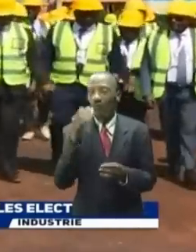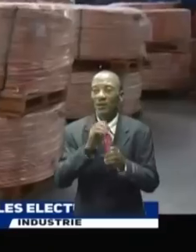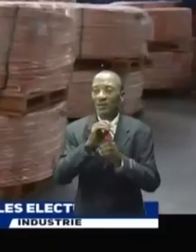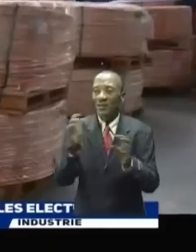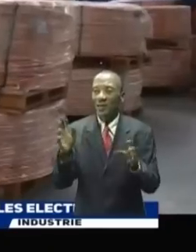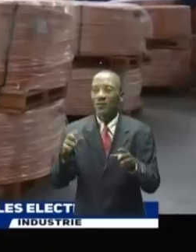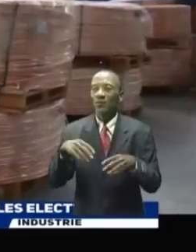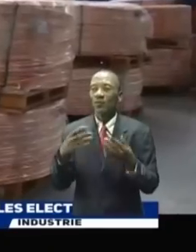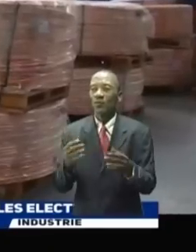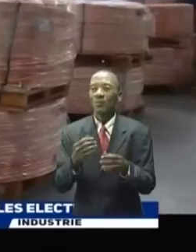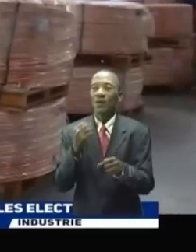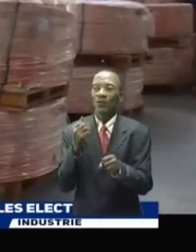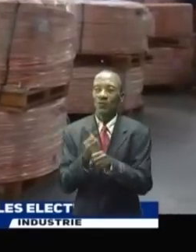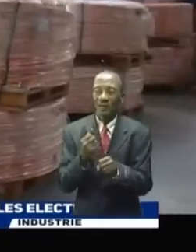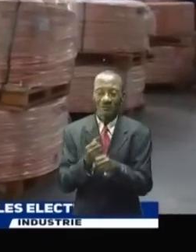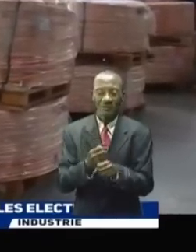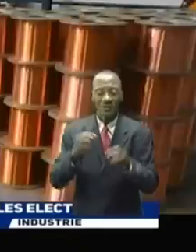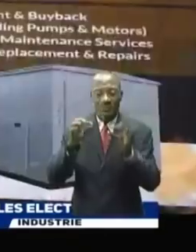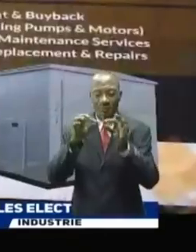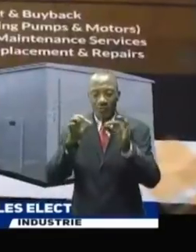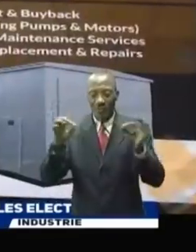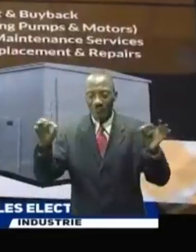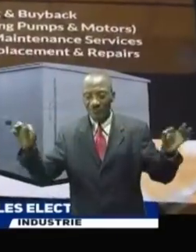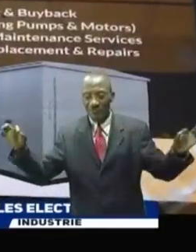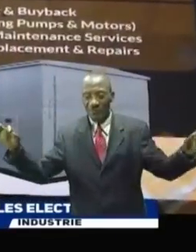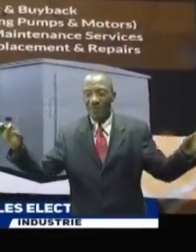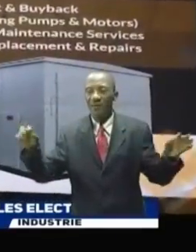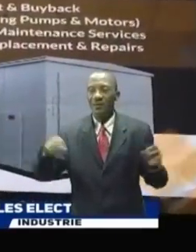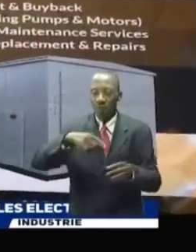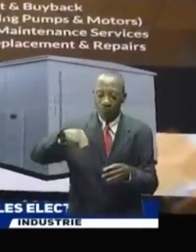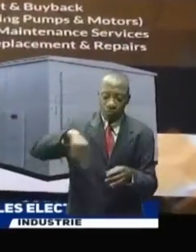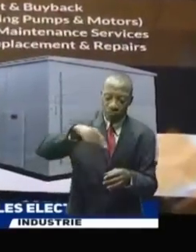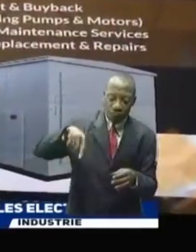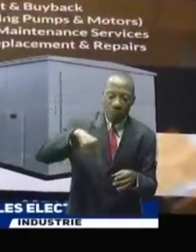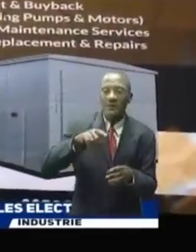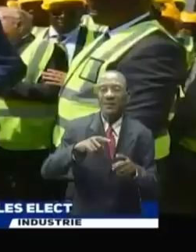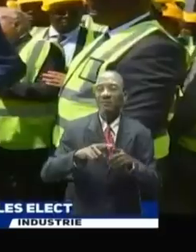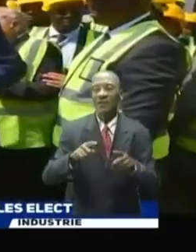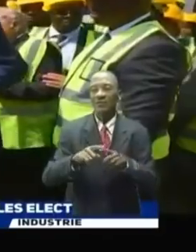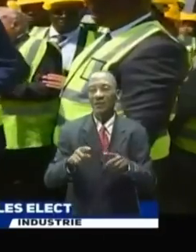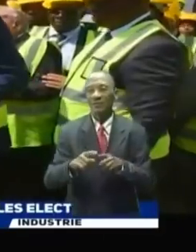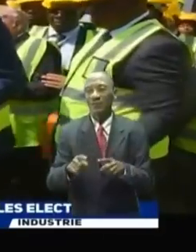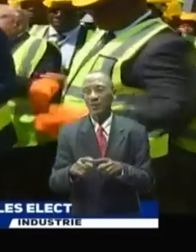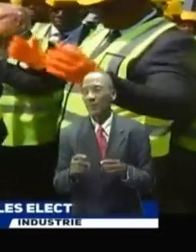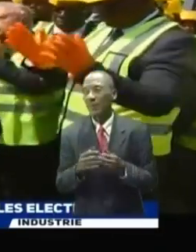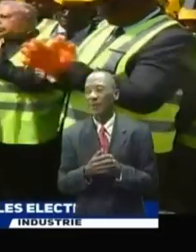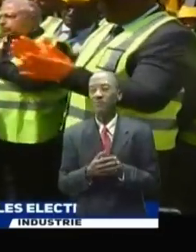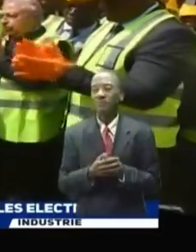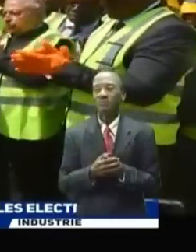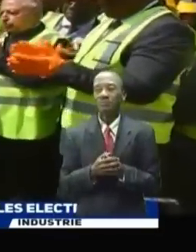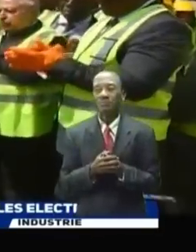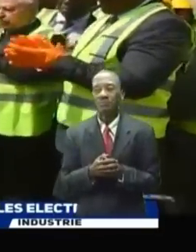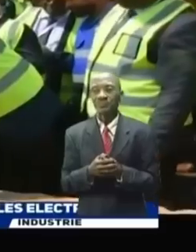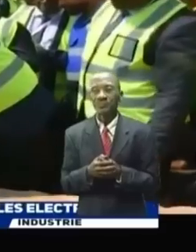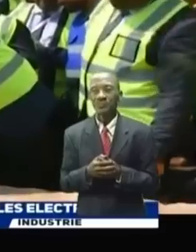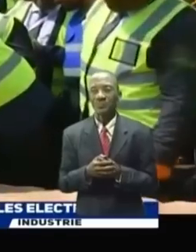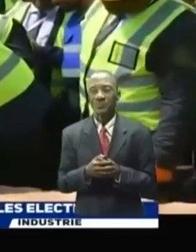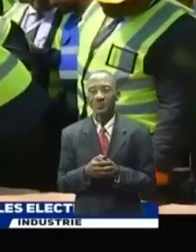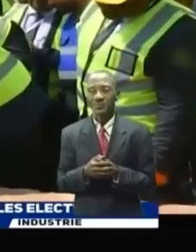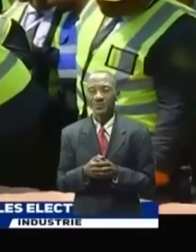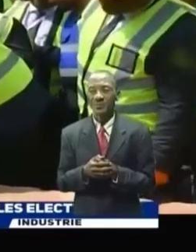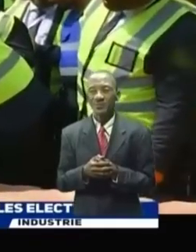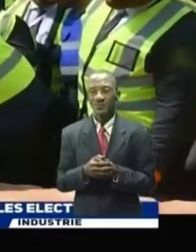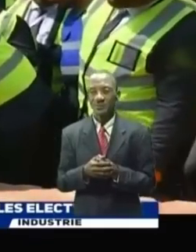années, c'est celle de fabrication des transformateurs Made in Congo de ce même groupe. Les travaux ont été